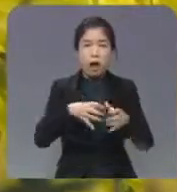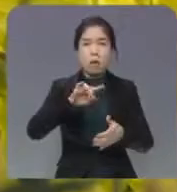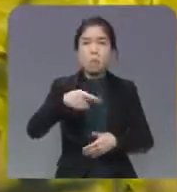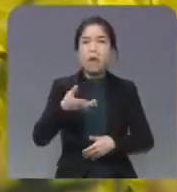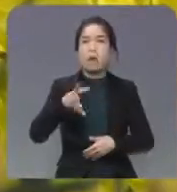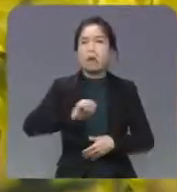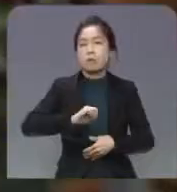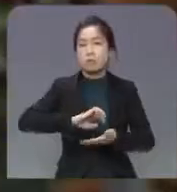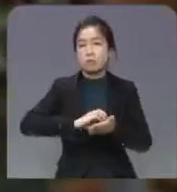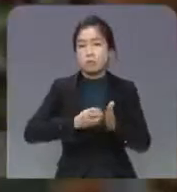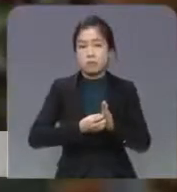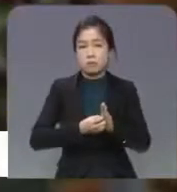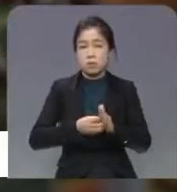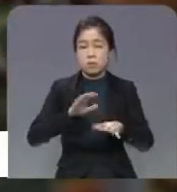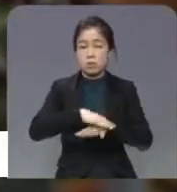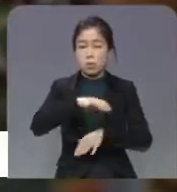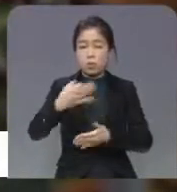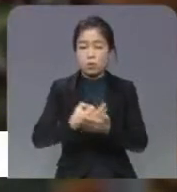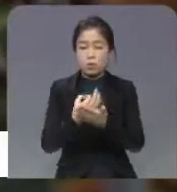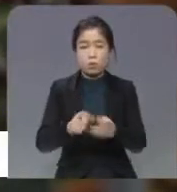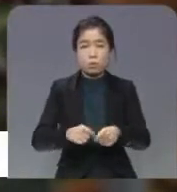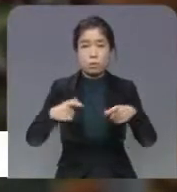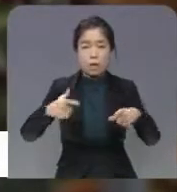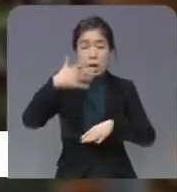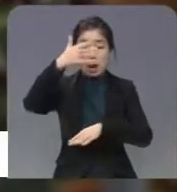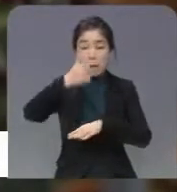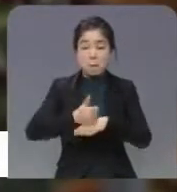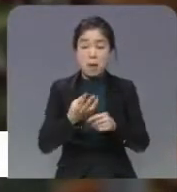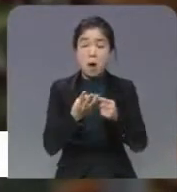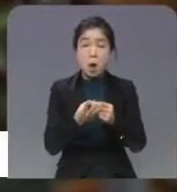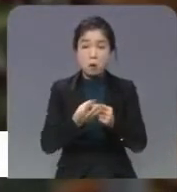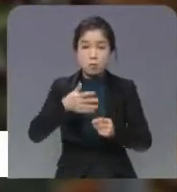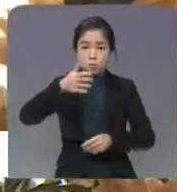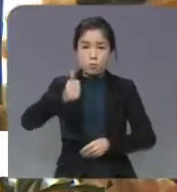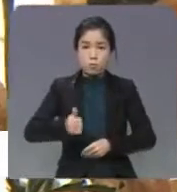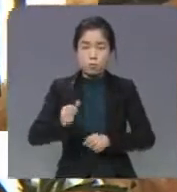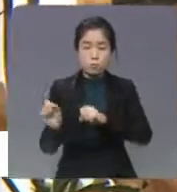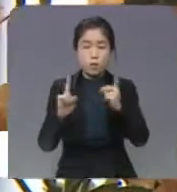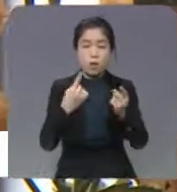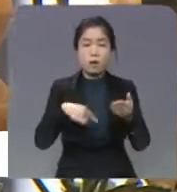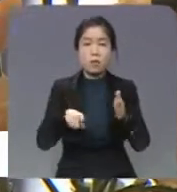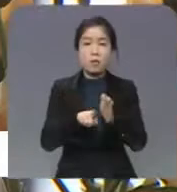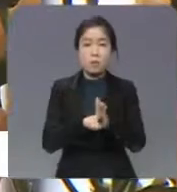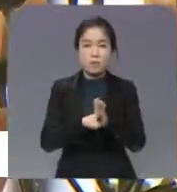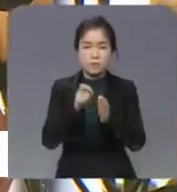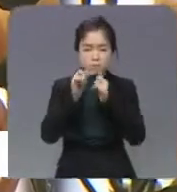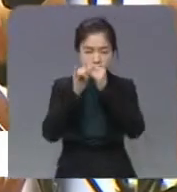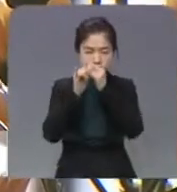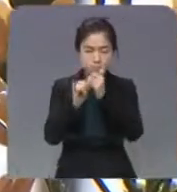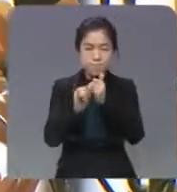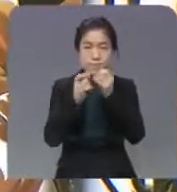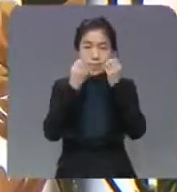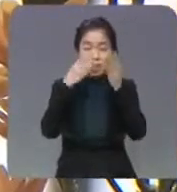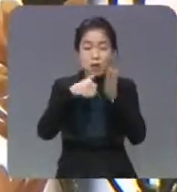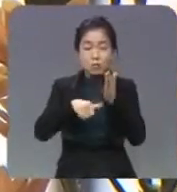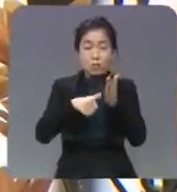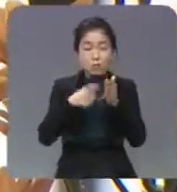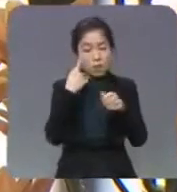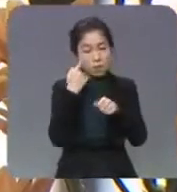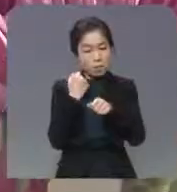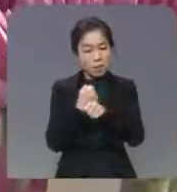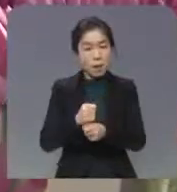농가 소득을 높이고 최종적으로는 종자 주권 회복을 위해 우수한 신품종을 개발하고 보급하는